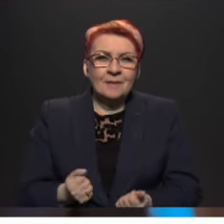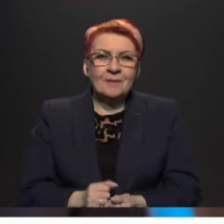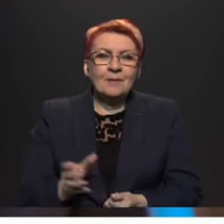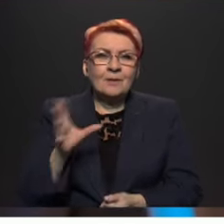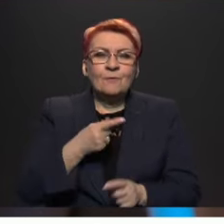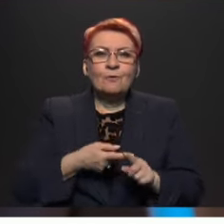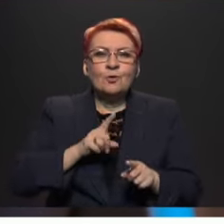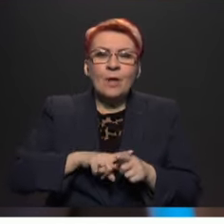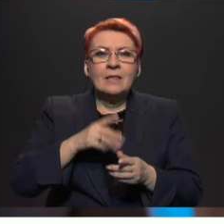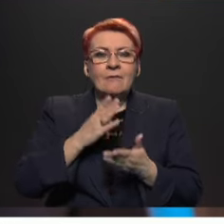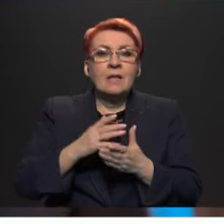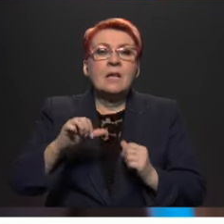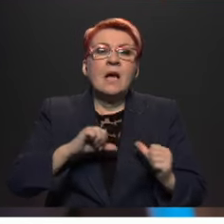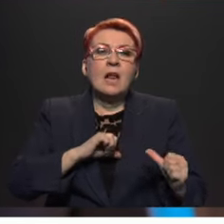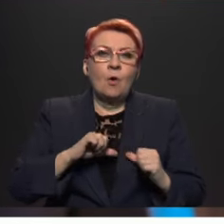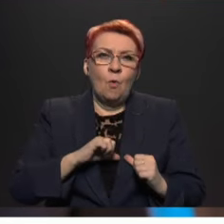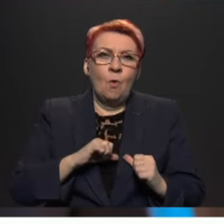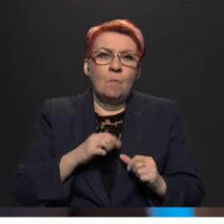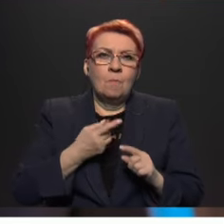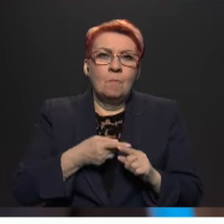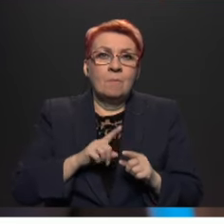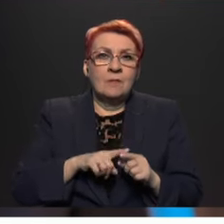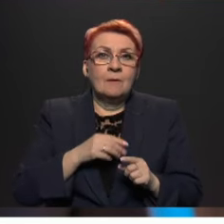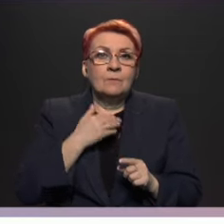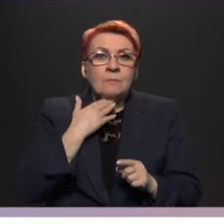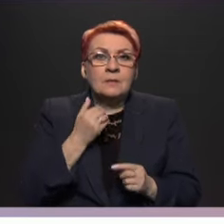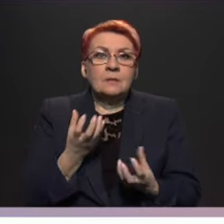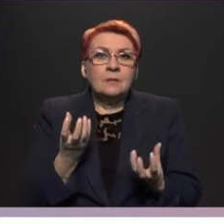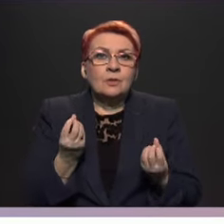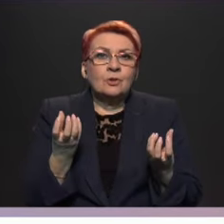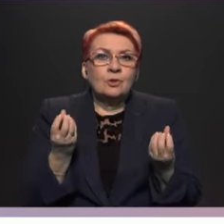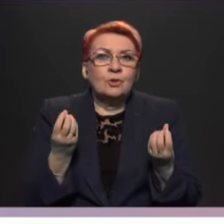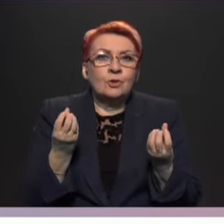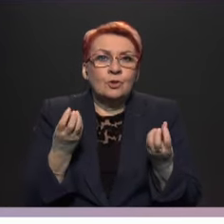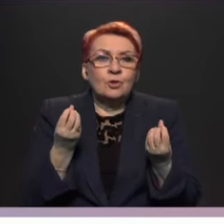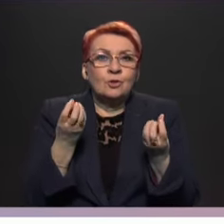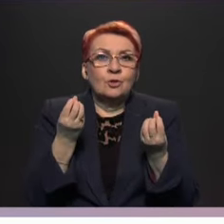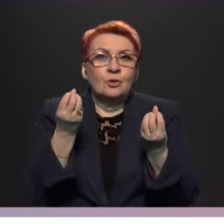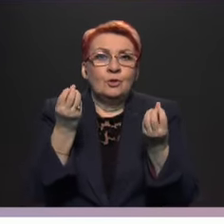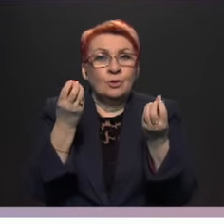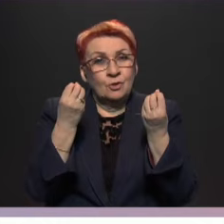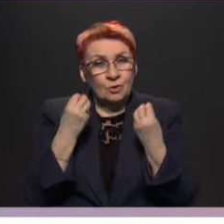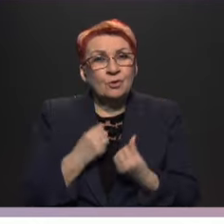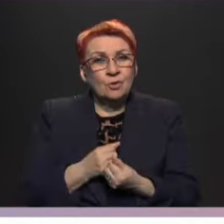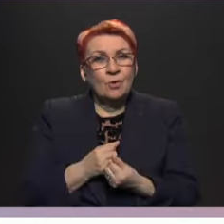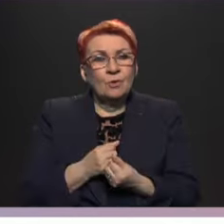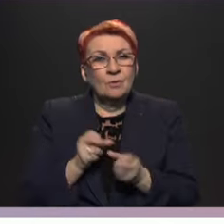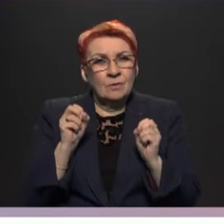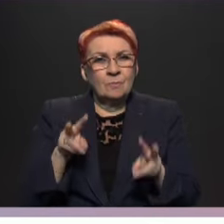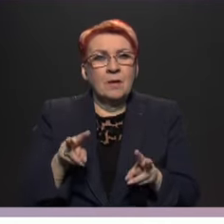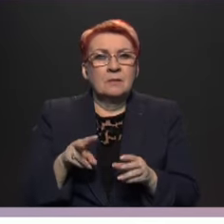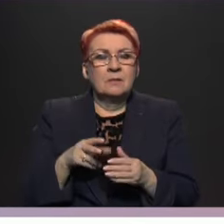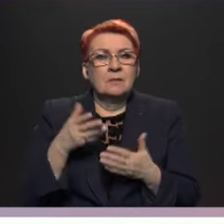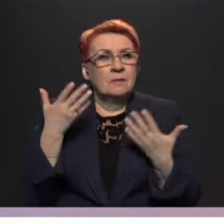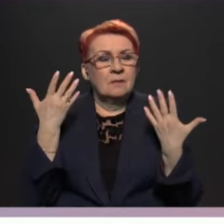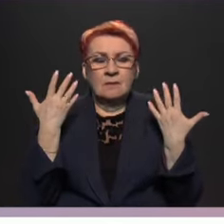все это является грехом, потому что оно затягивает, хочется погрузиться в это, и ты теряешь